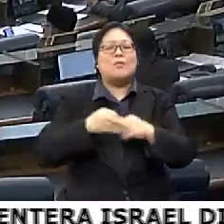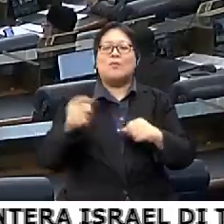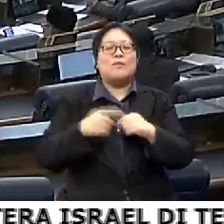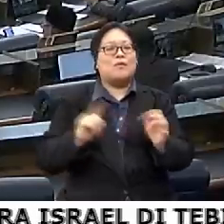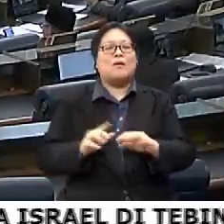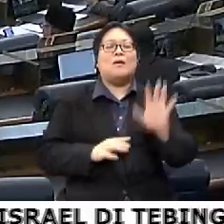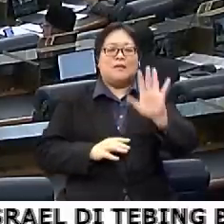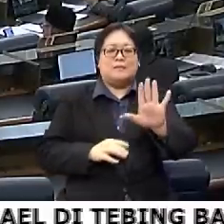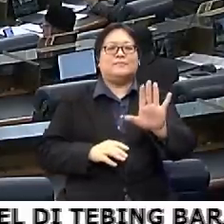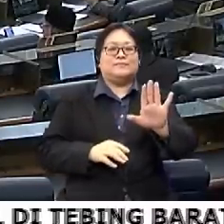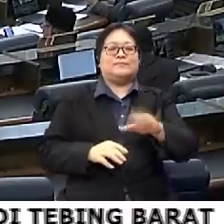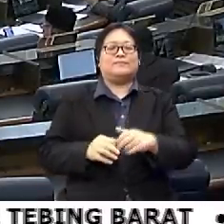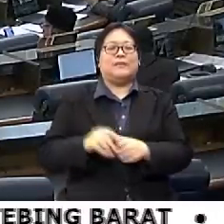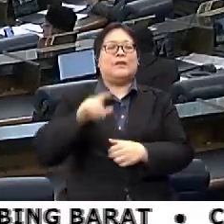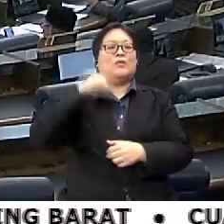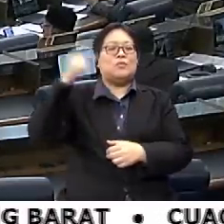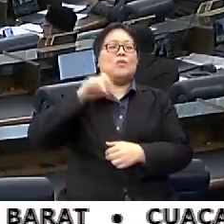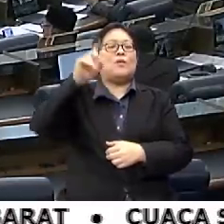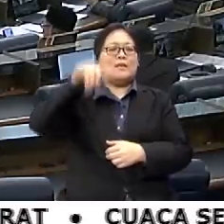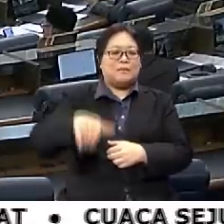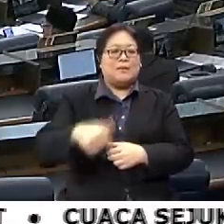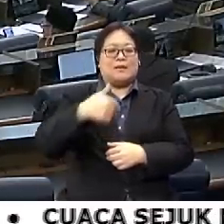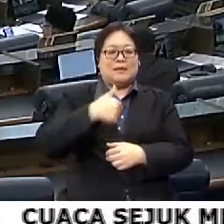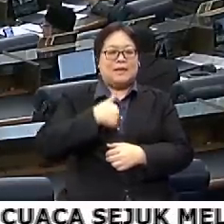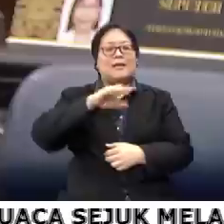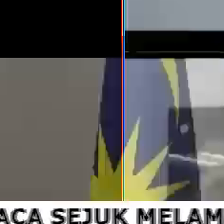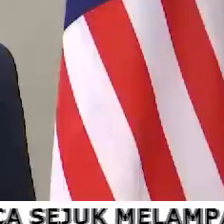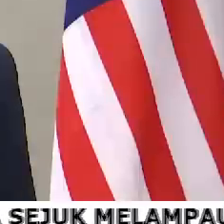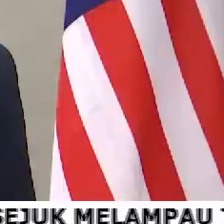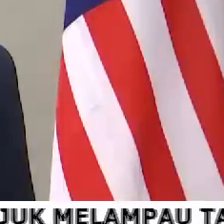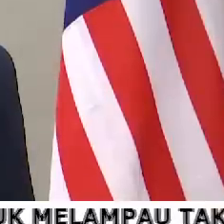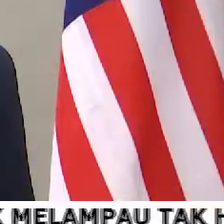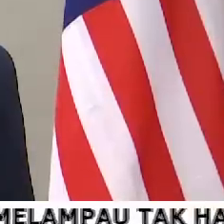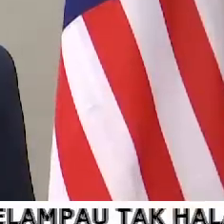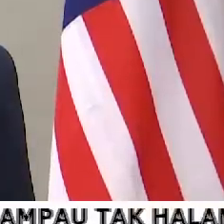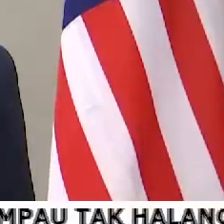Teruskan. Bahas dalam Don Sabah. Datuk Yang Dipertua, saya tidak pernah membeli.